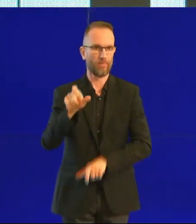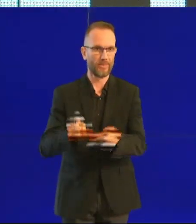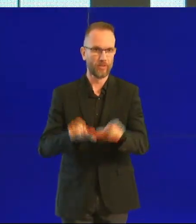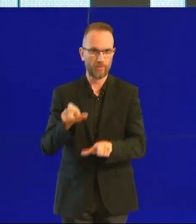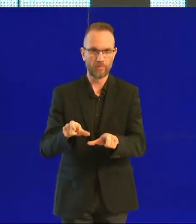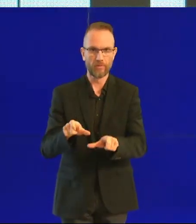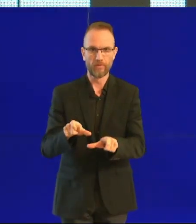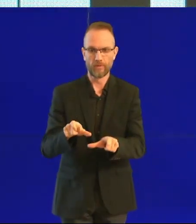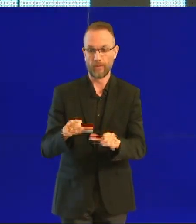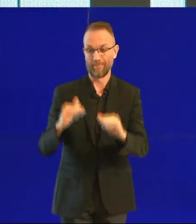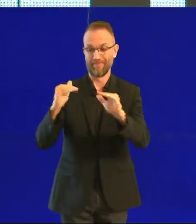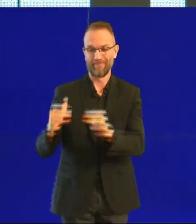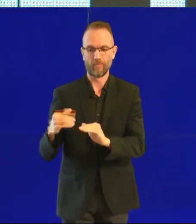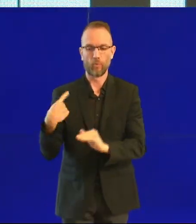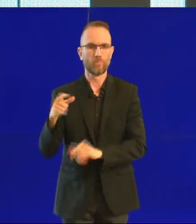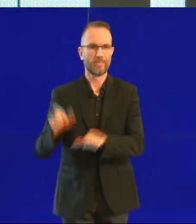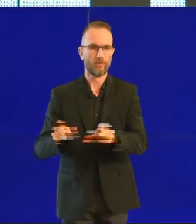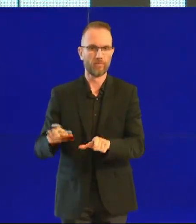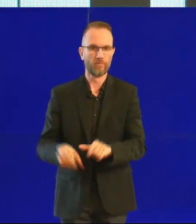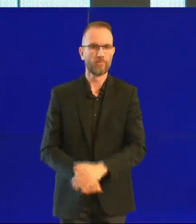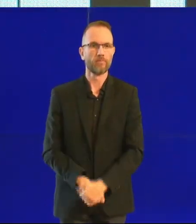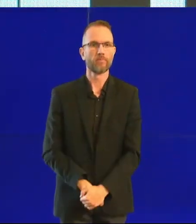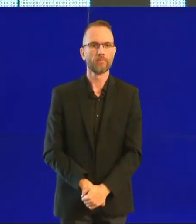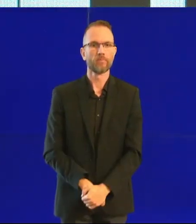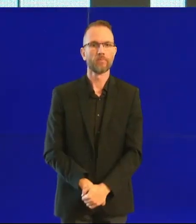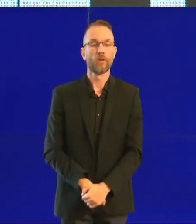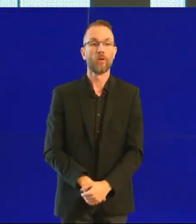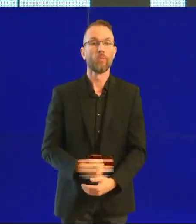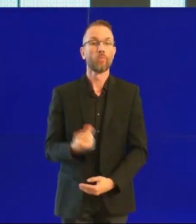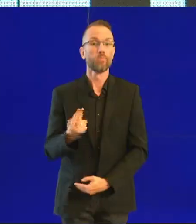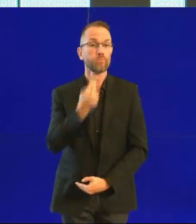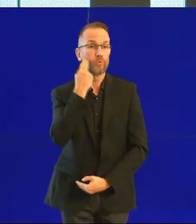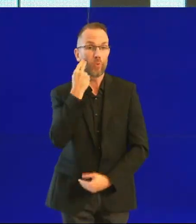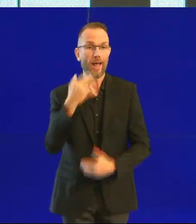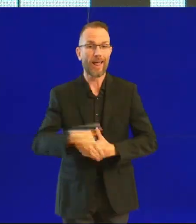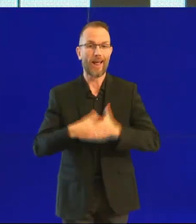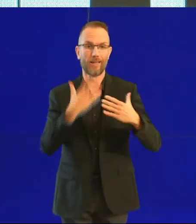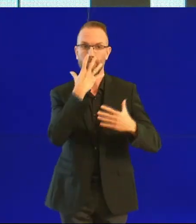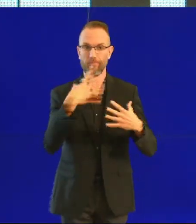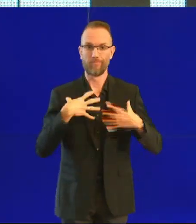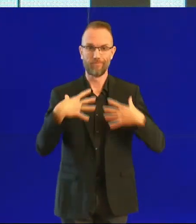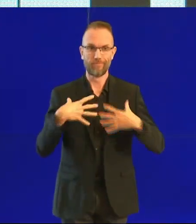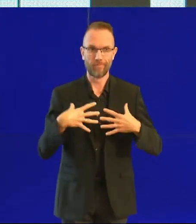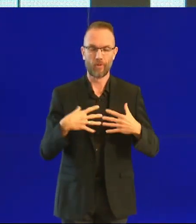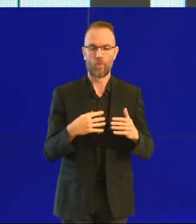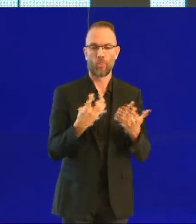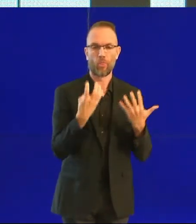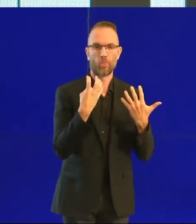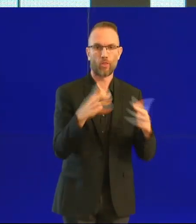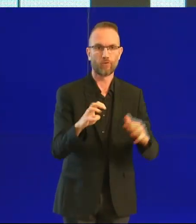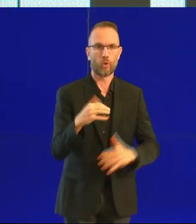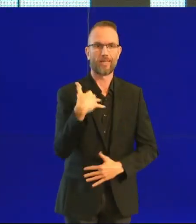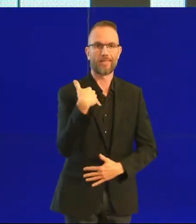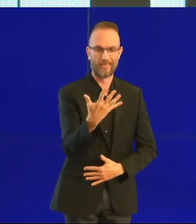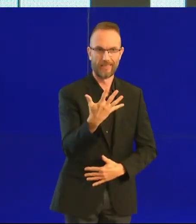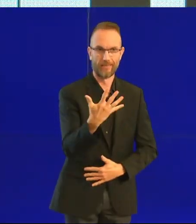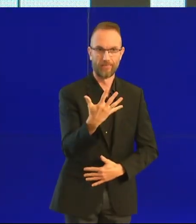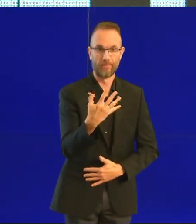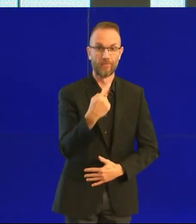pour respirer c'est une diminution de 25 par rapport à hier en ce qui concerne les